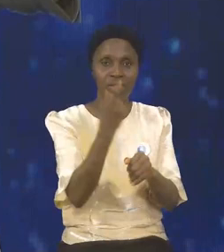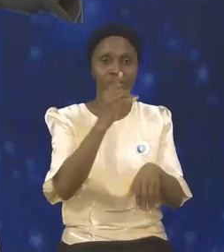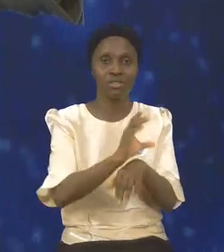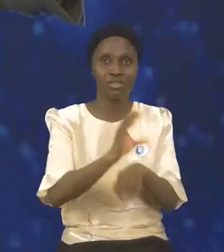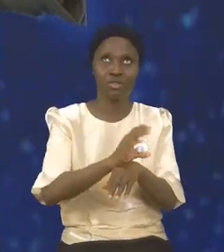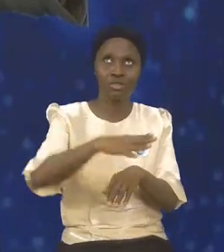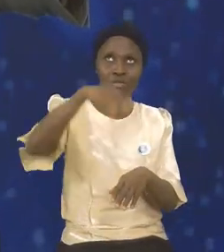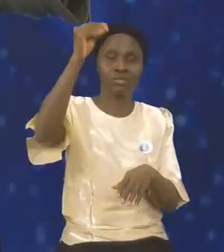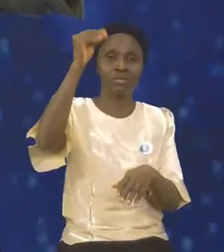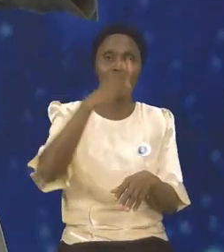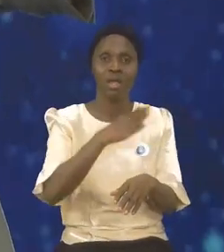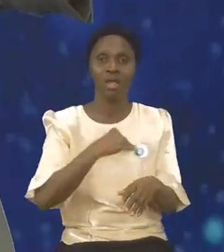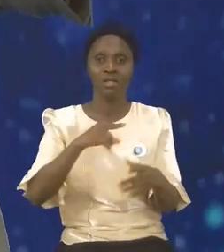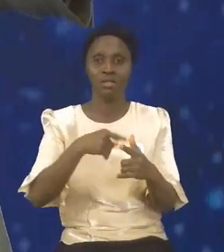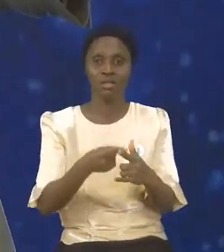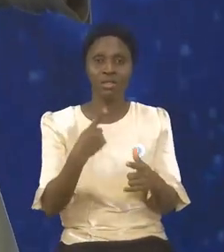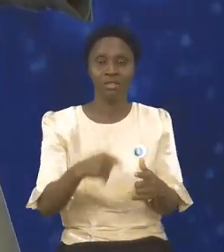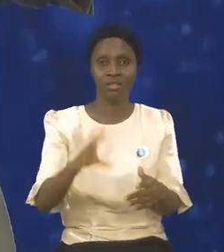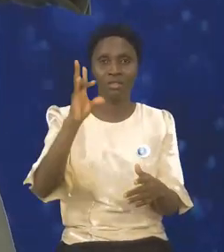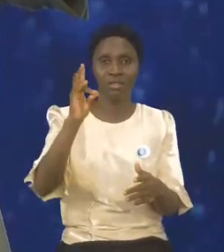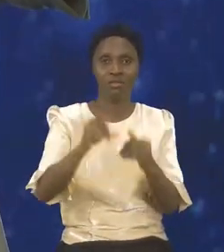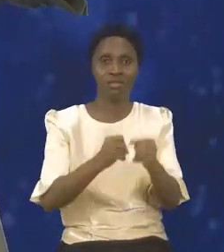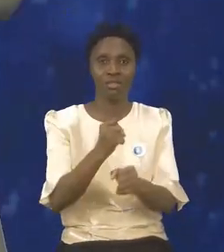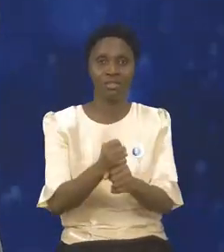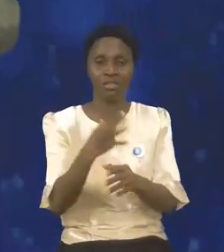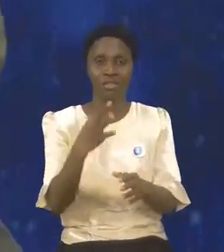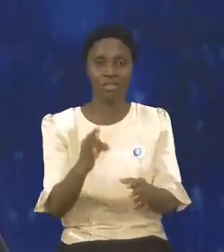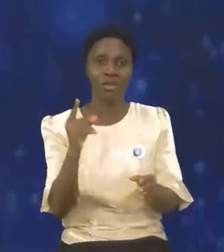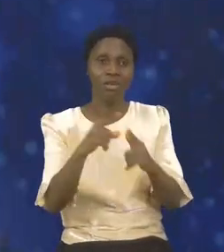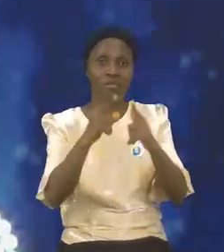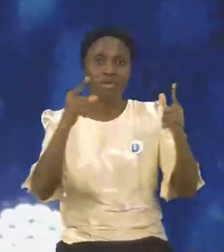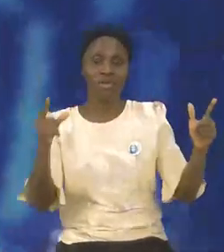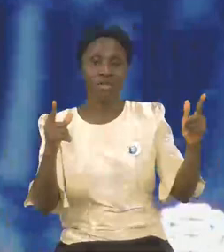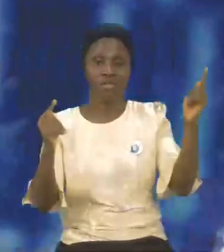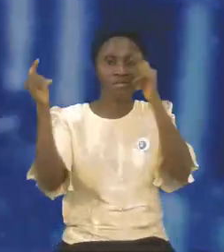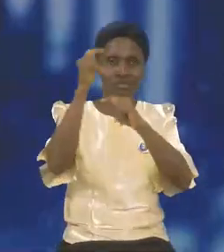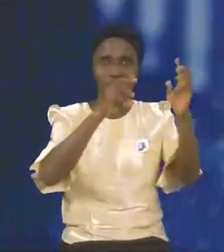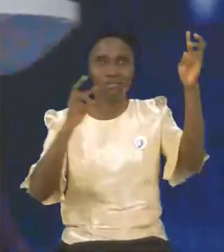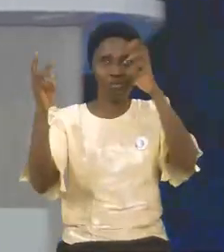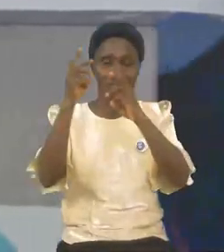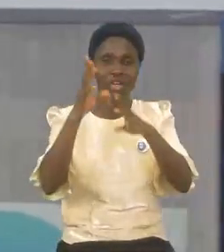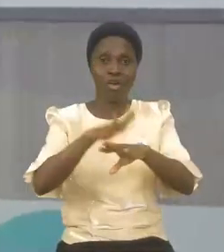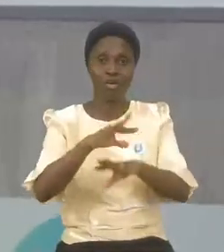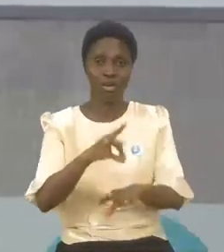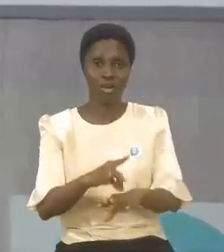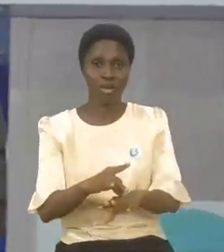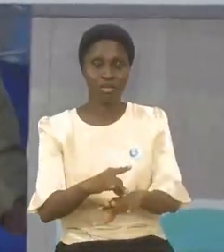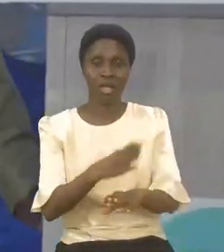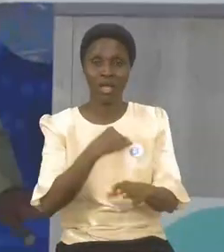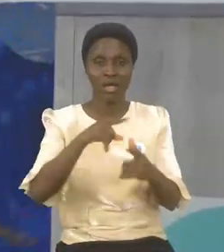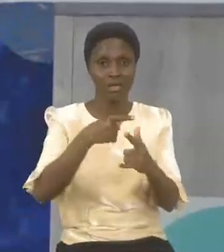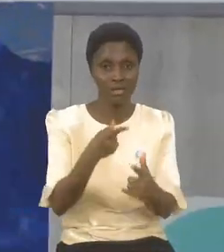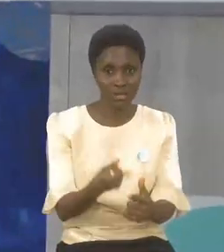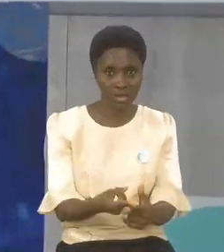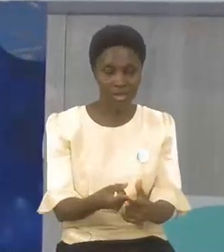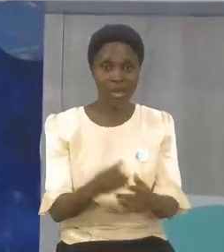apparaît, alors lorsque le Seigneur apparaîtra, il ôtera l'Église et il y aura 7 ans de grande tribulation sur